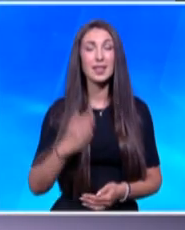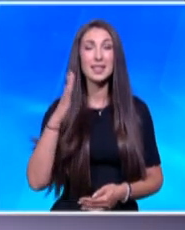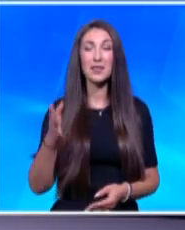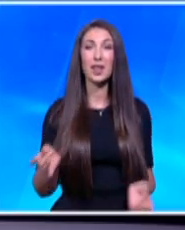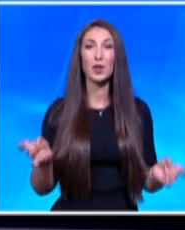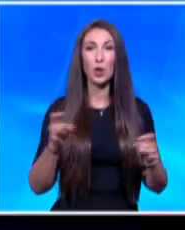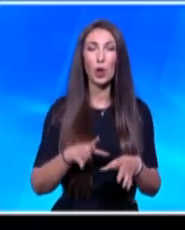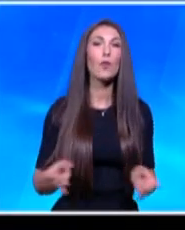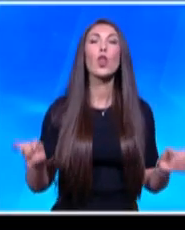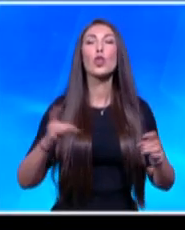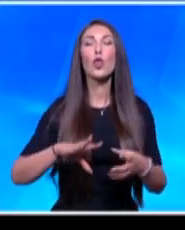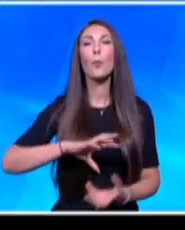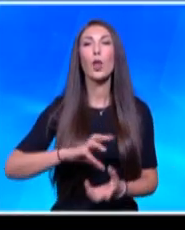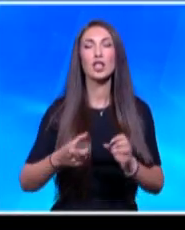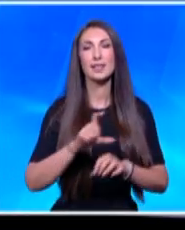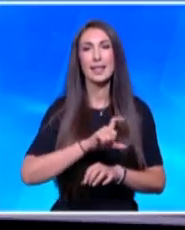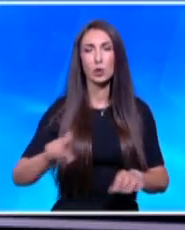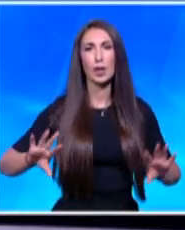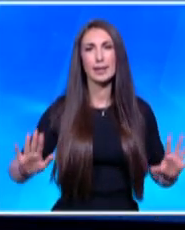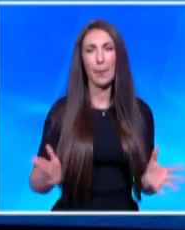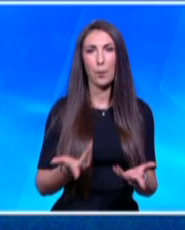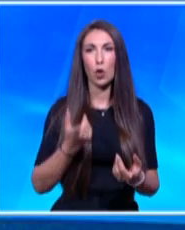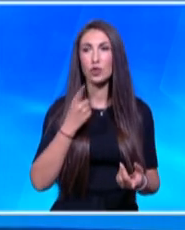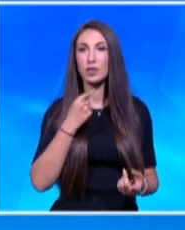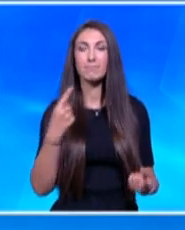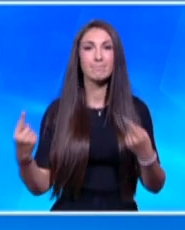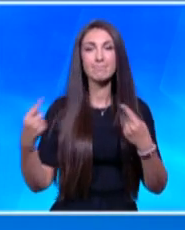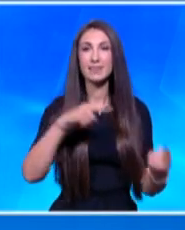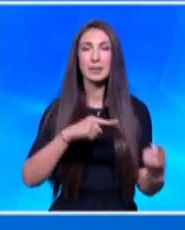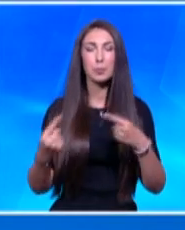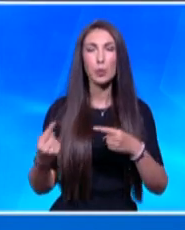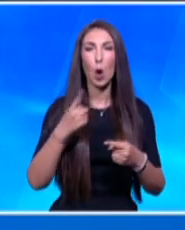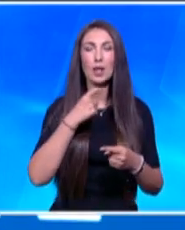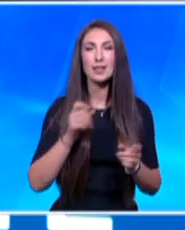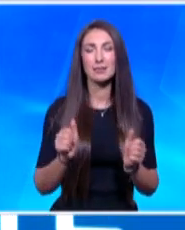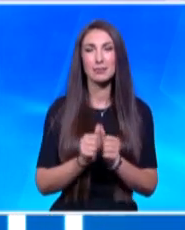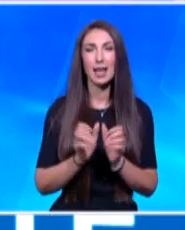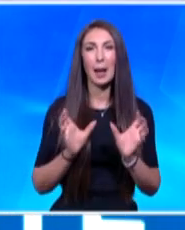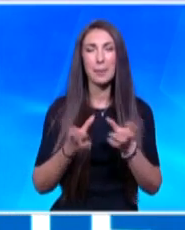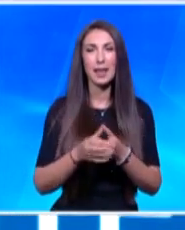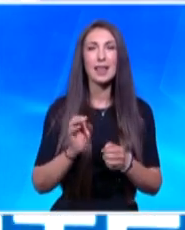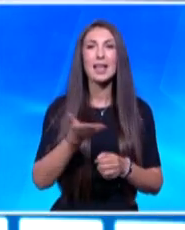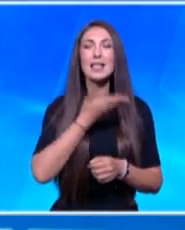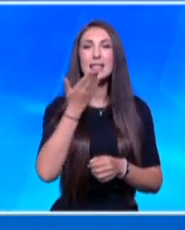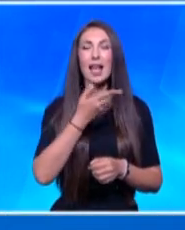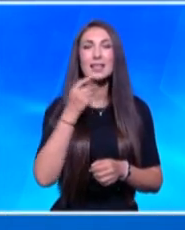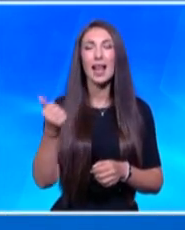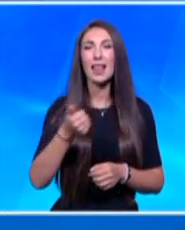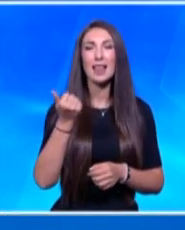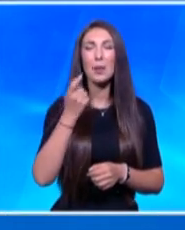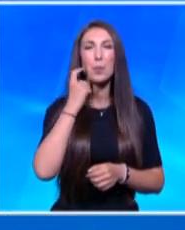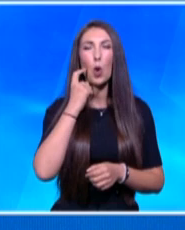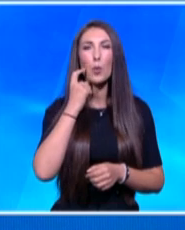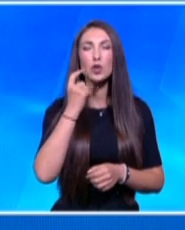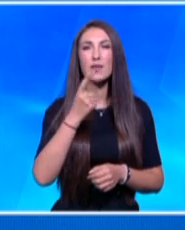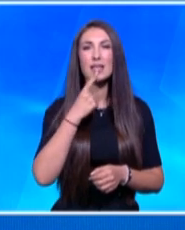Здравейте отново. Новият политически сезон започна с задочни искри между партньорите в кабинета и с разказ на лидера на ГЕРБ Бойко